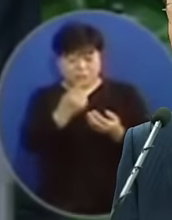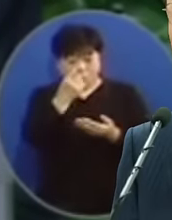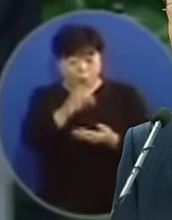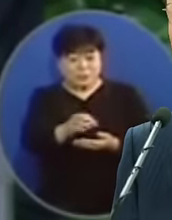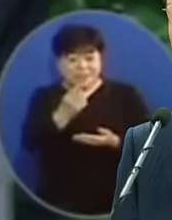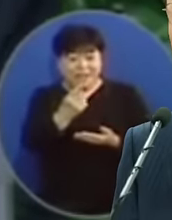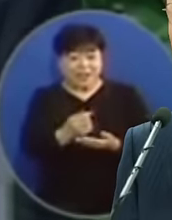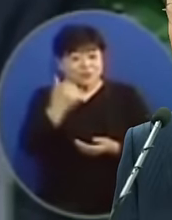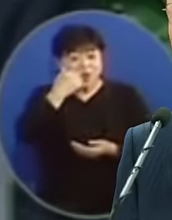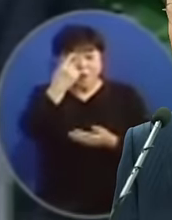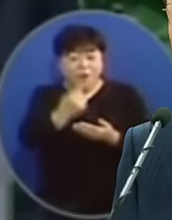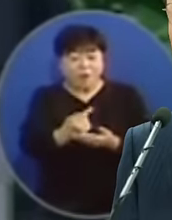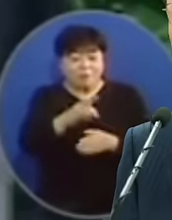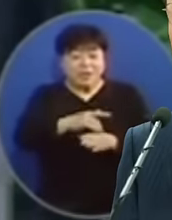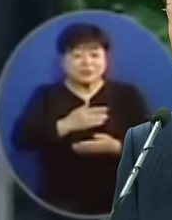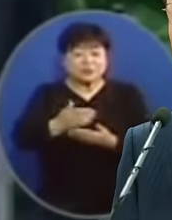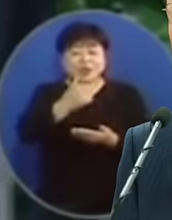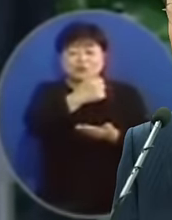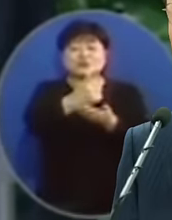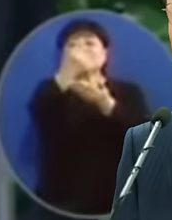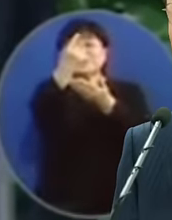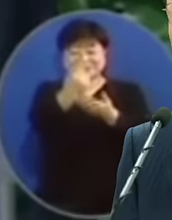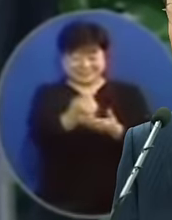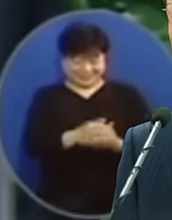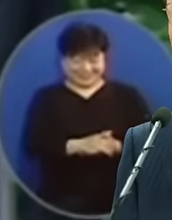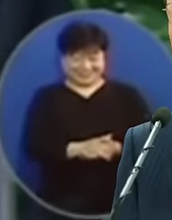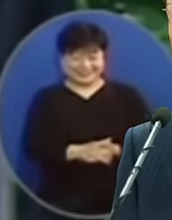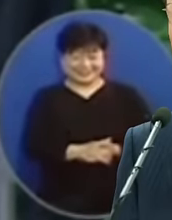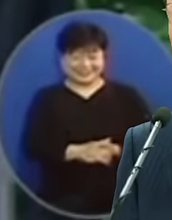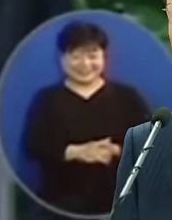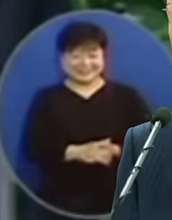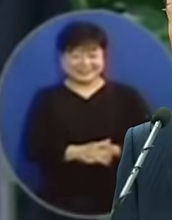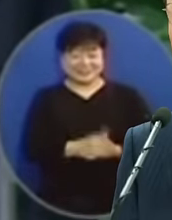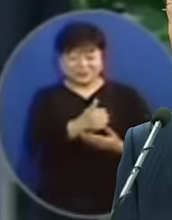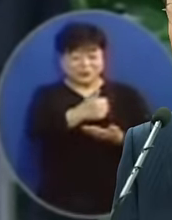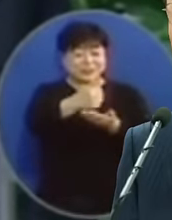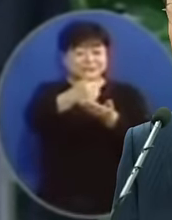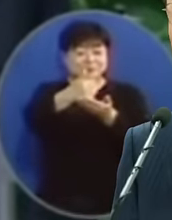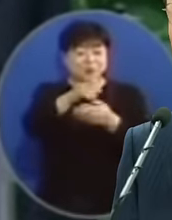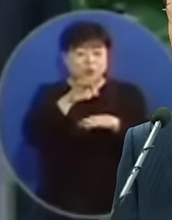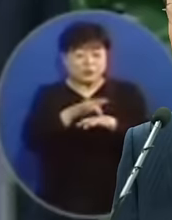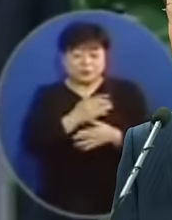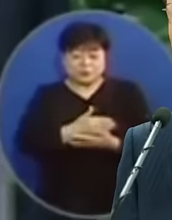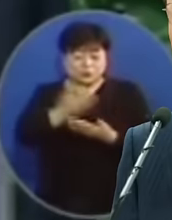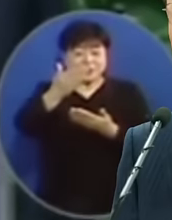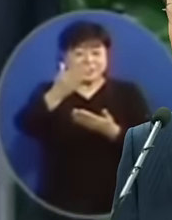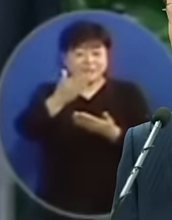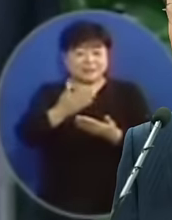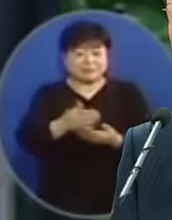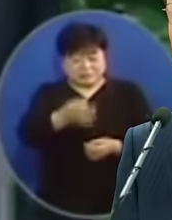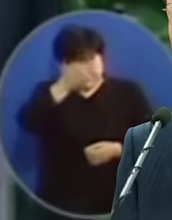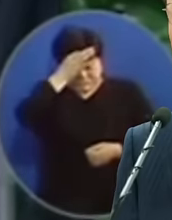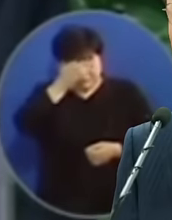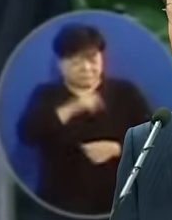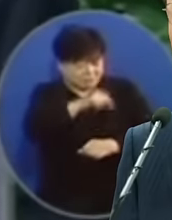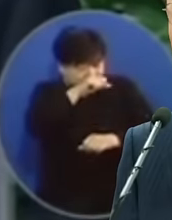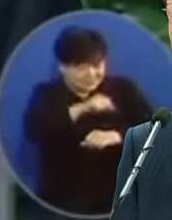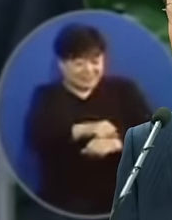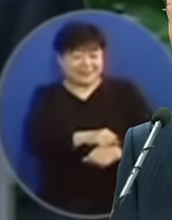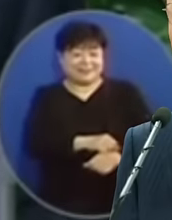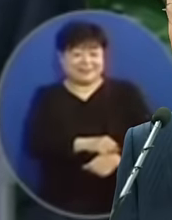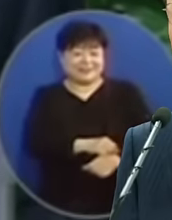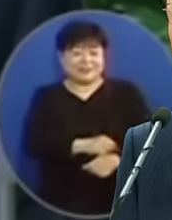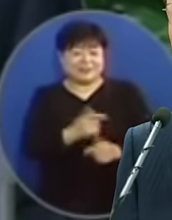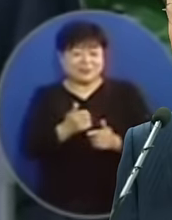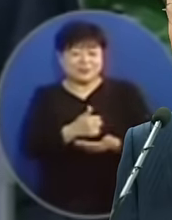것입니까? 마귀를 쫓아내기 위해서 주님이 찾아오시는 것입니다. 주님은 귀신을 쫓아내는 것이 전문입니다. 그러므로 너희가